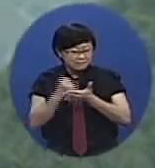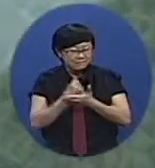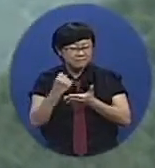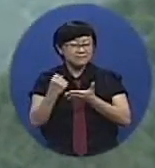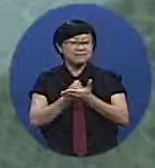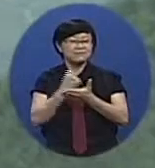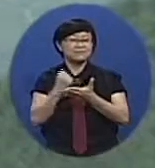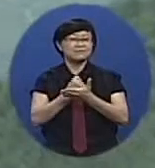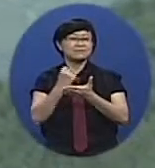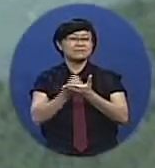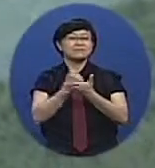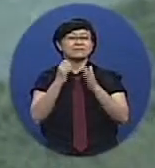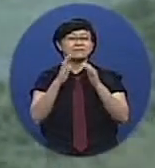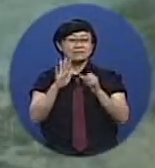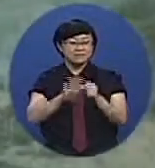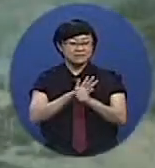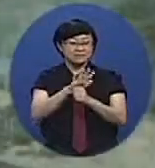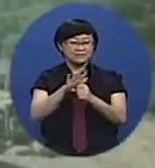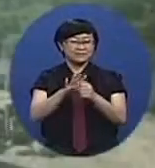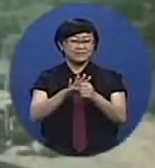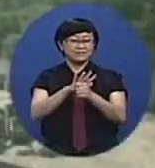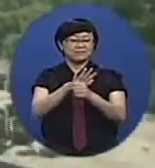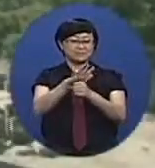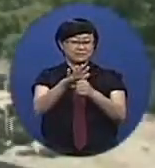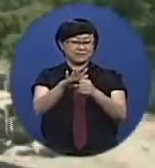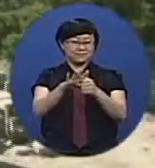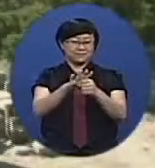가슴만 태우는